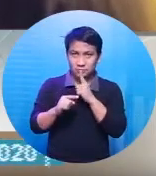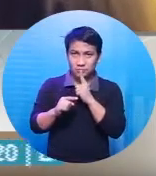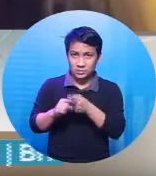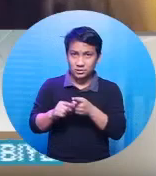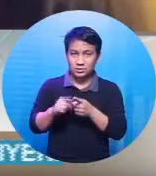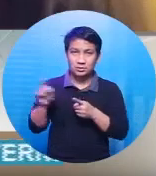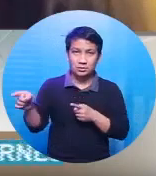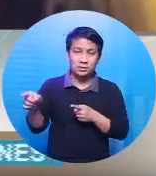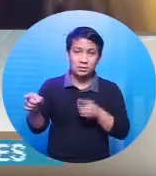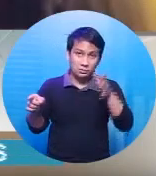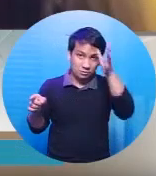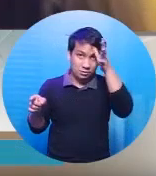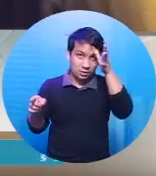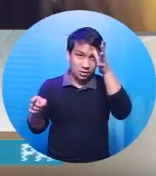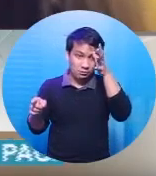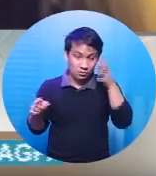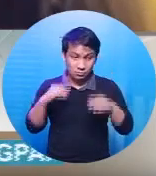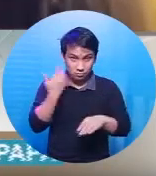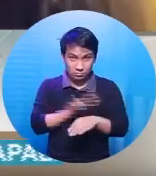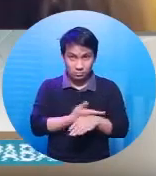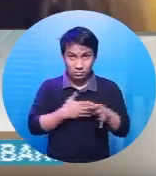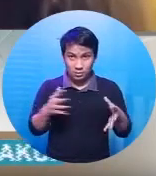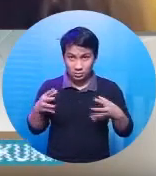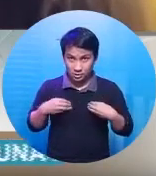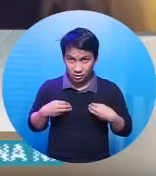talagang si Derek ang tatay, matatanggap mo ba?